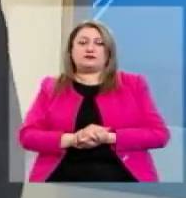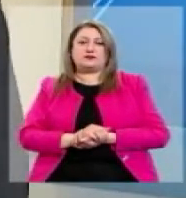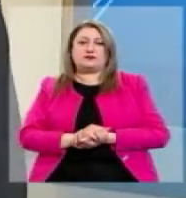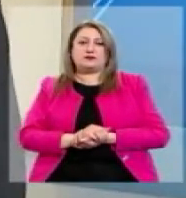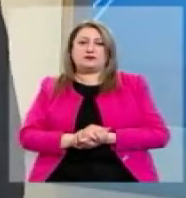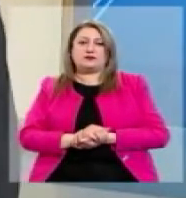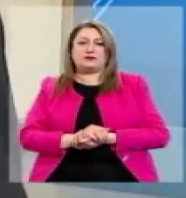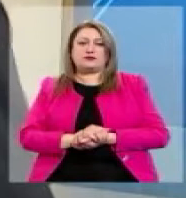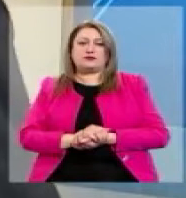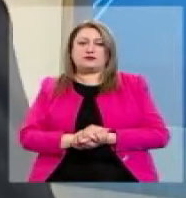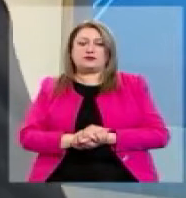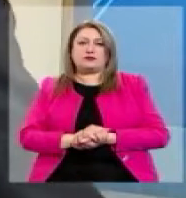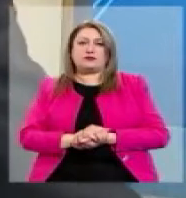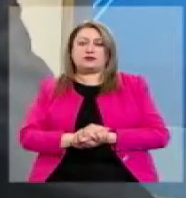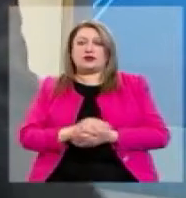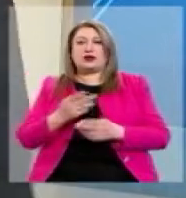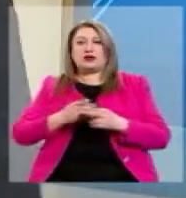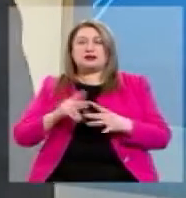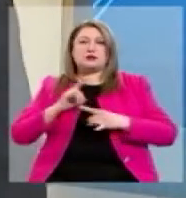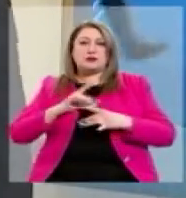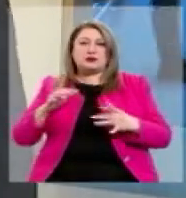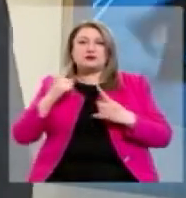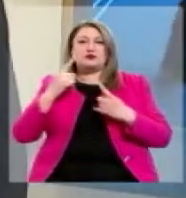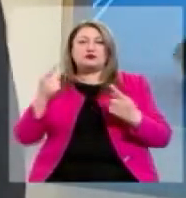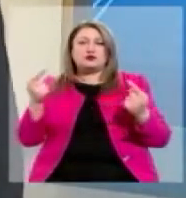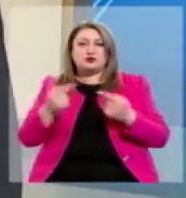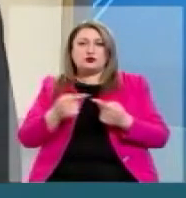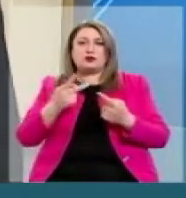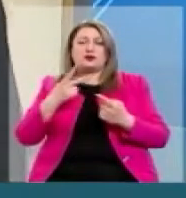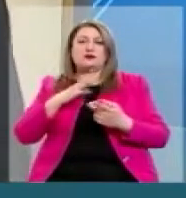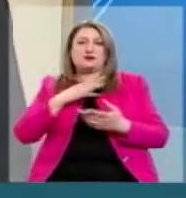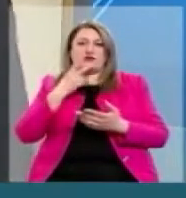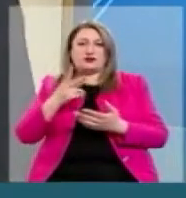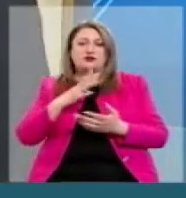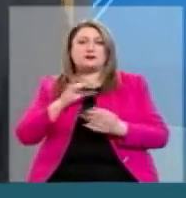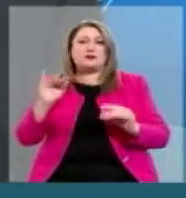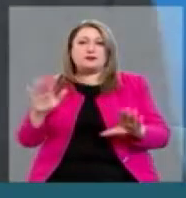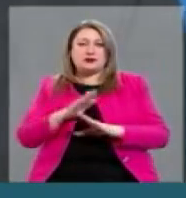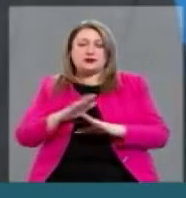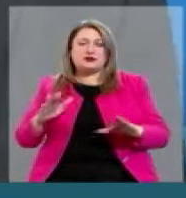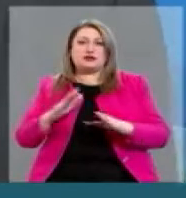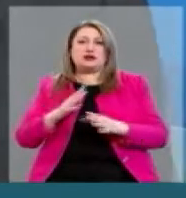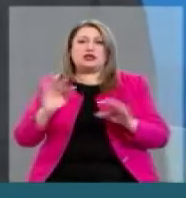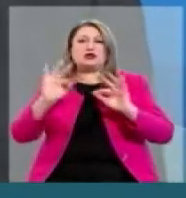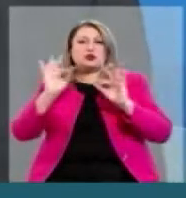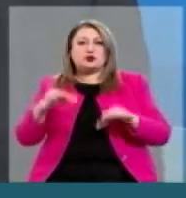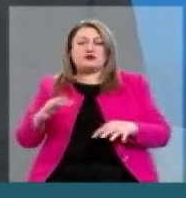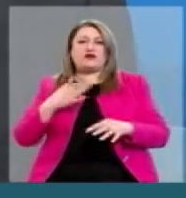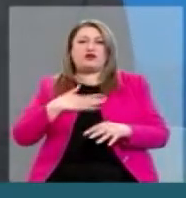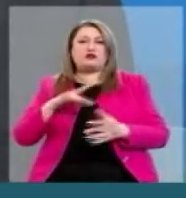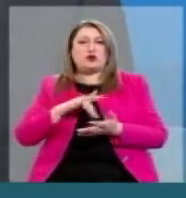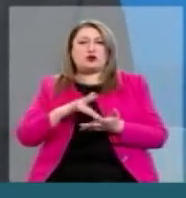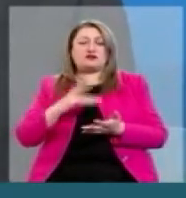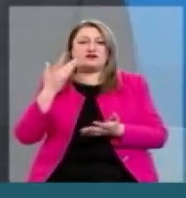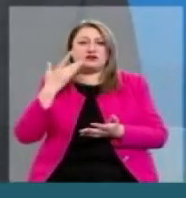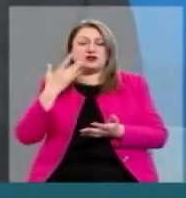өнер саласы аймақ бойынша әрқашан алдыңғы қатардан көрініп келеді. Мәдениет майталмандары өлке намысын тек өнер көлемінде ғана емес,